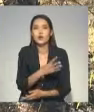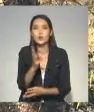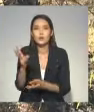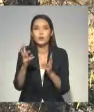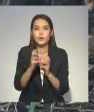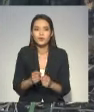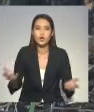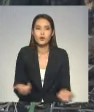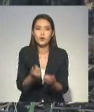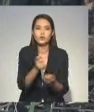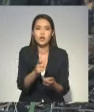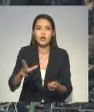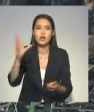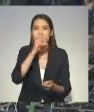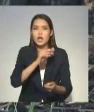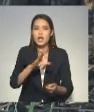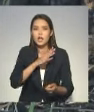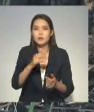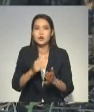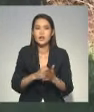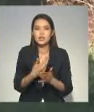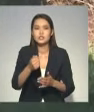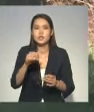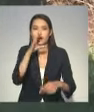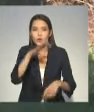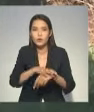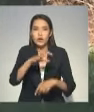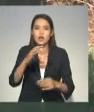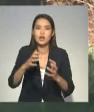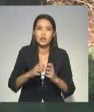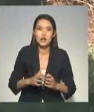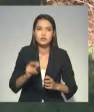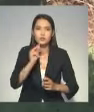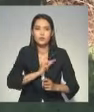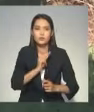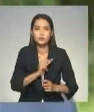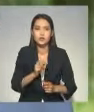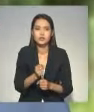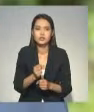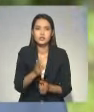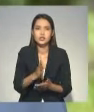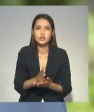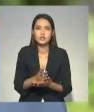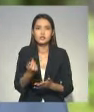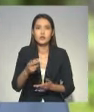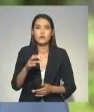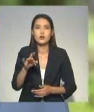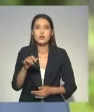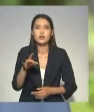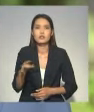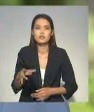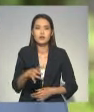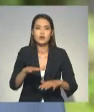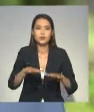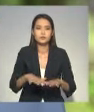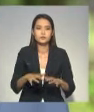сөндіруге құтқарушылар жіберілген. Олар өрттің шығу себебін анықтап, зертханалық жұмыстар жүргізіп жатыр. Бородулиха ауданы ол дейтін